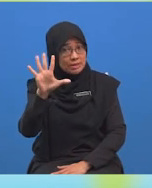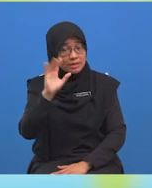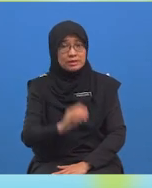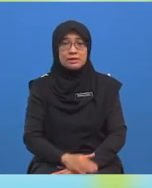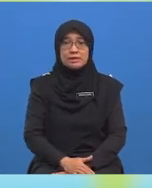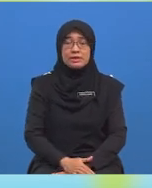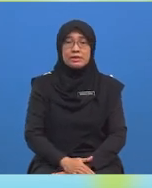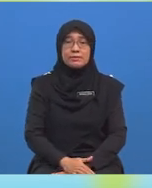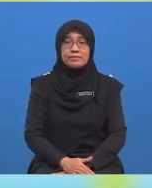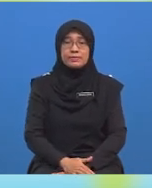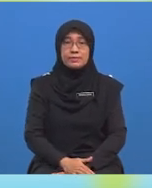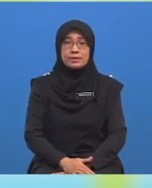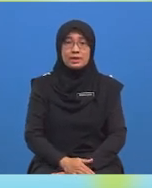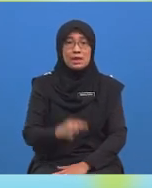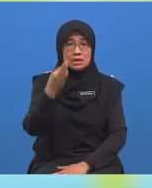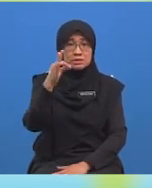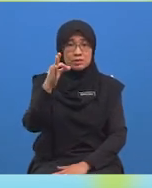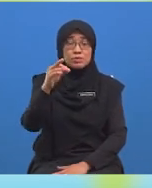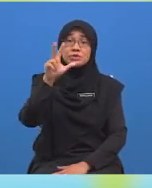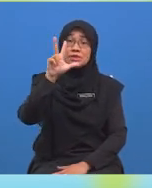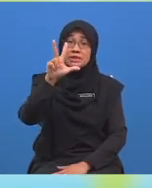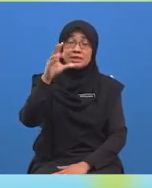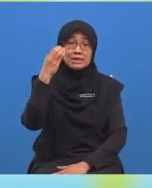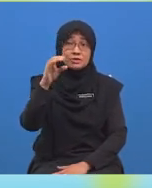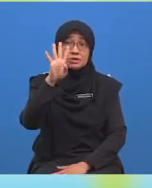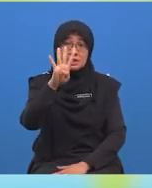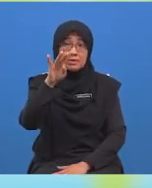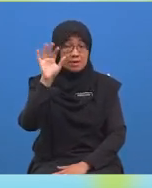96,725. Manakala